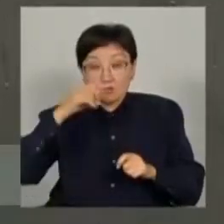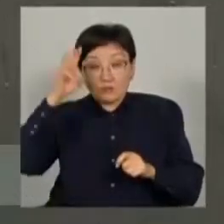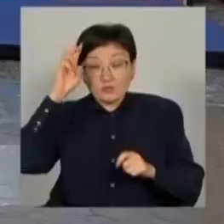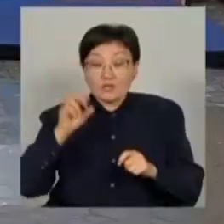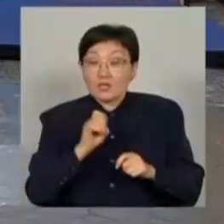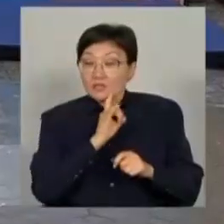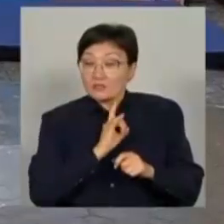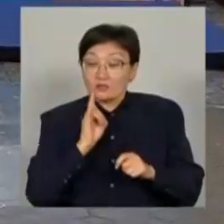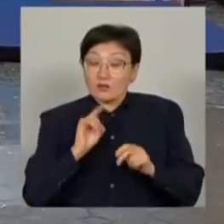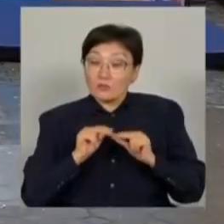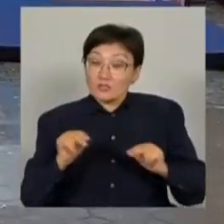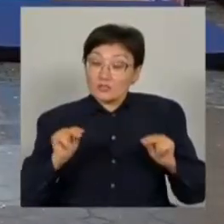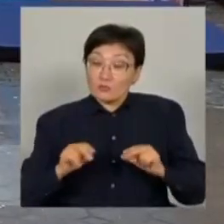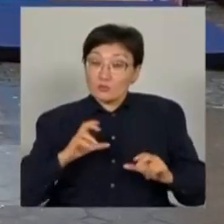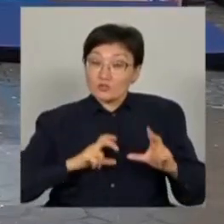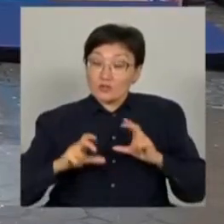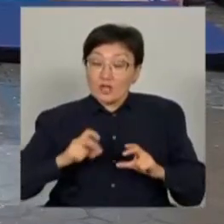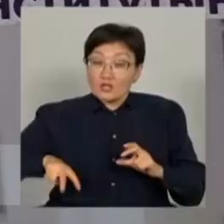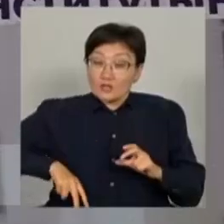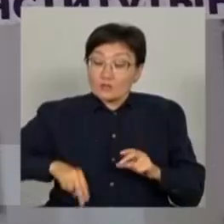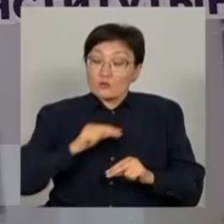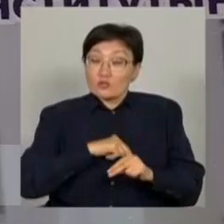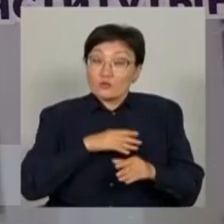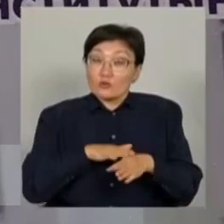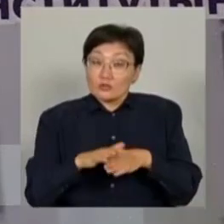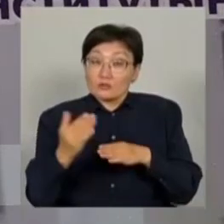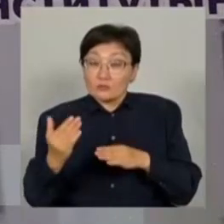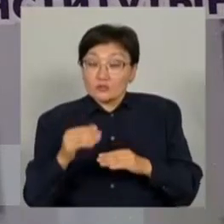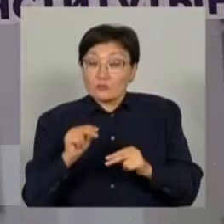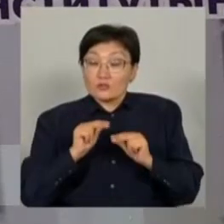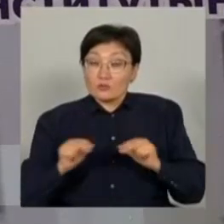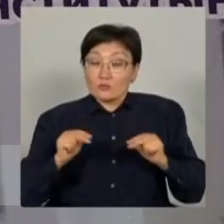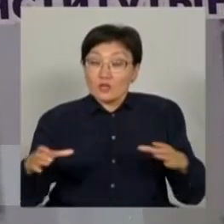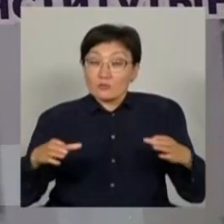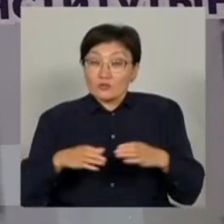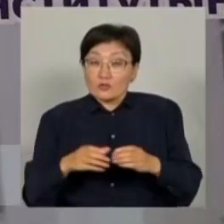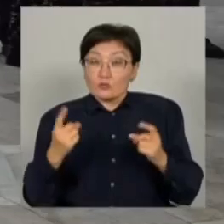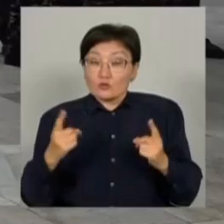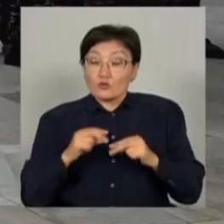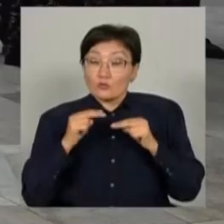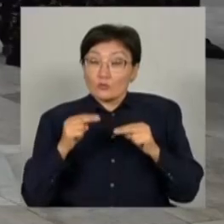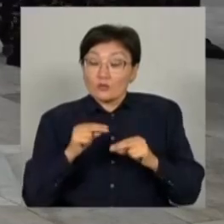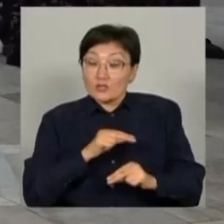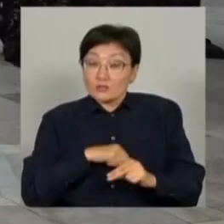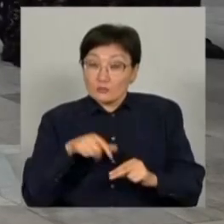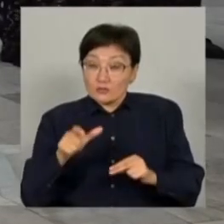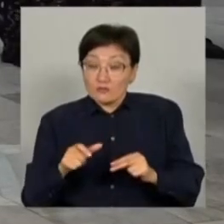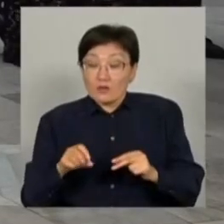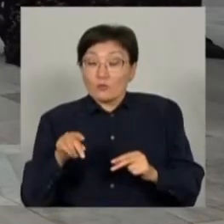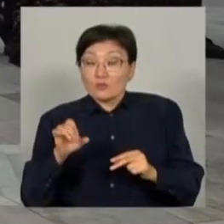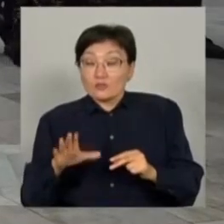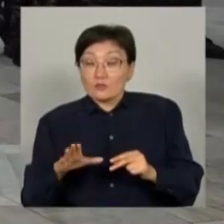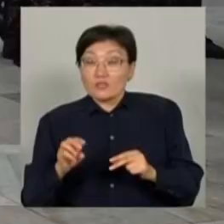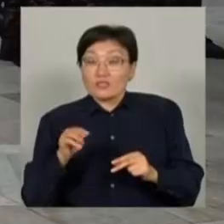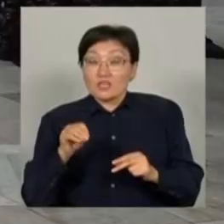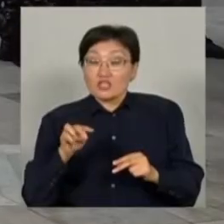қыздар педагогикалық институтына директорлық қызметке тағайындалып, оқытушы құрамға үлкен көңіл бөлген қайраткер. Мұхтар Әуезов,